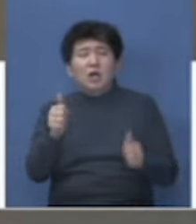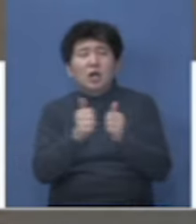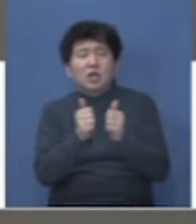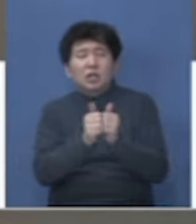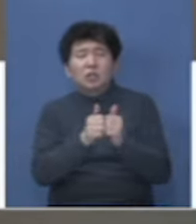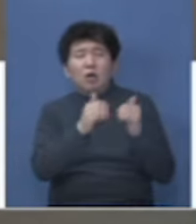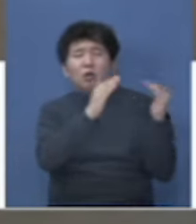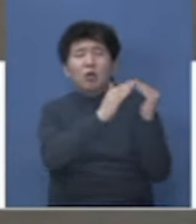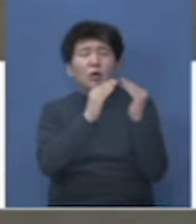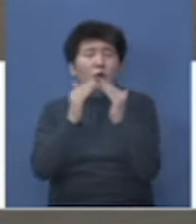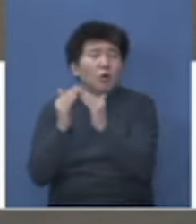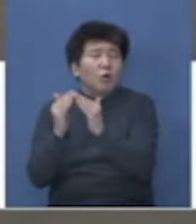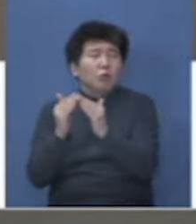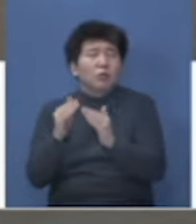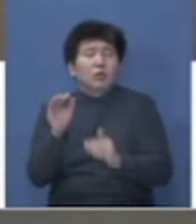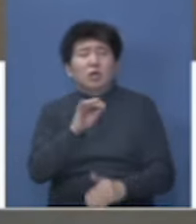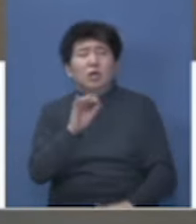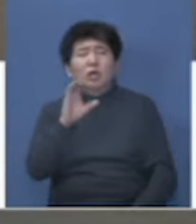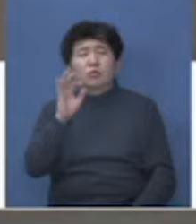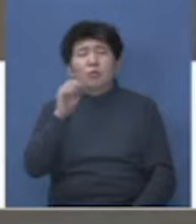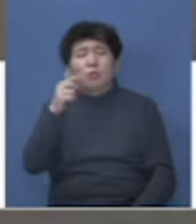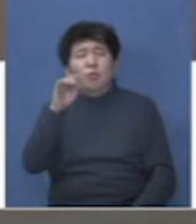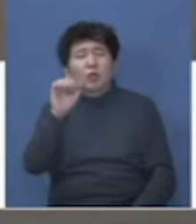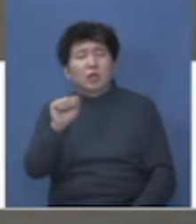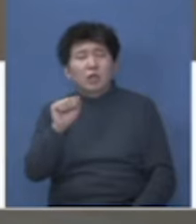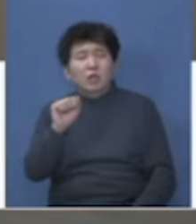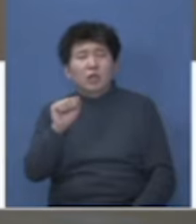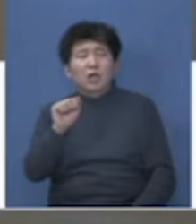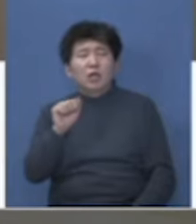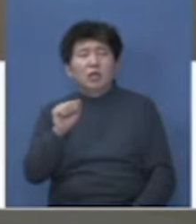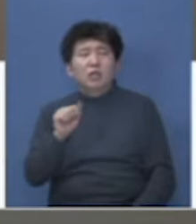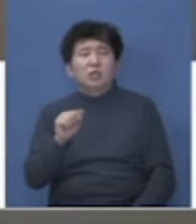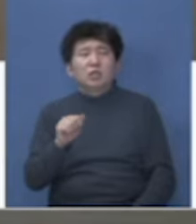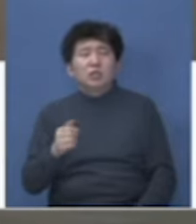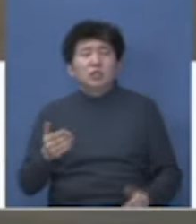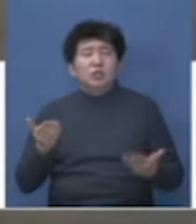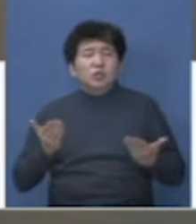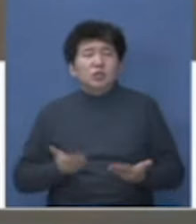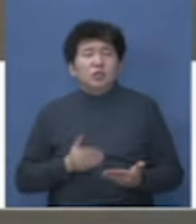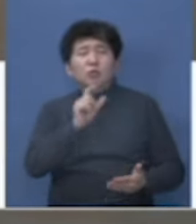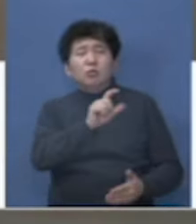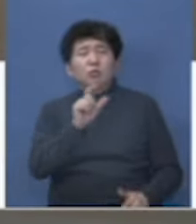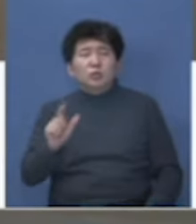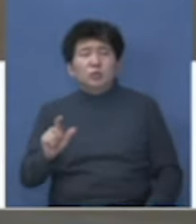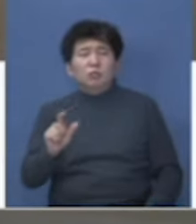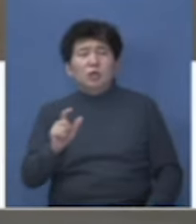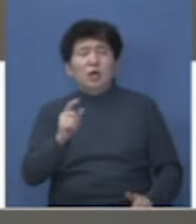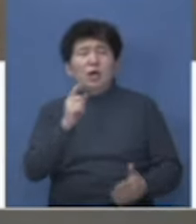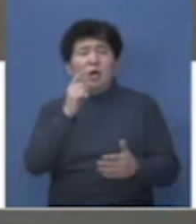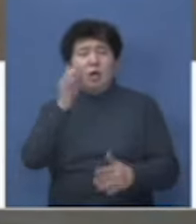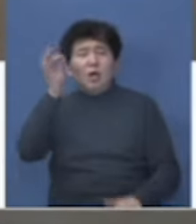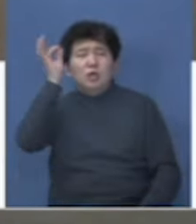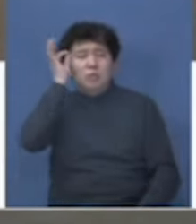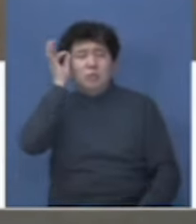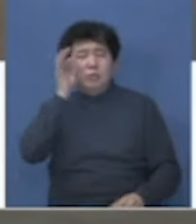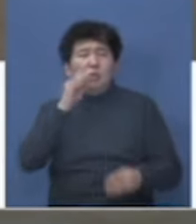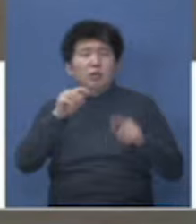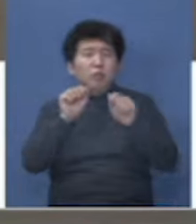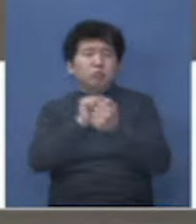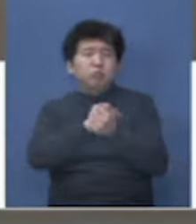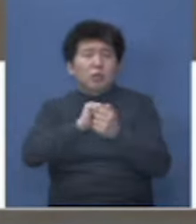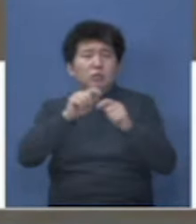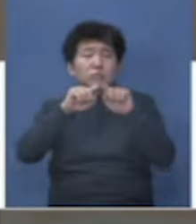елді мекеніндегі адамдарға су тасқынының алдын алу жағдайы бойынша ескертпе жадынама қағаздарын тарату